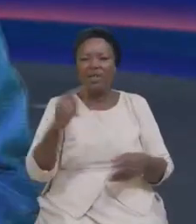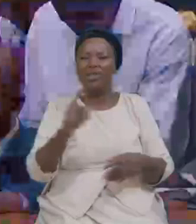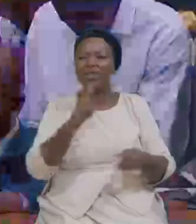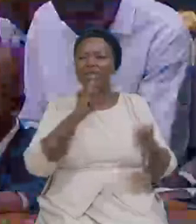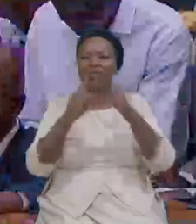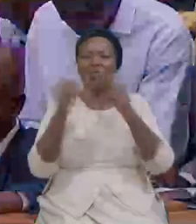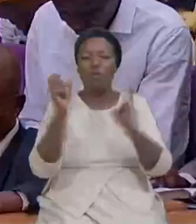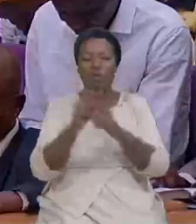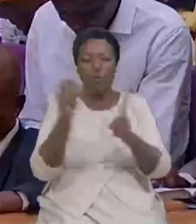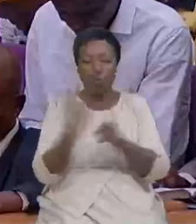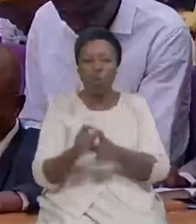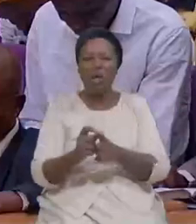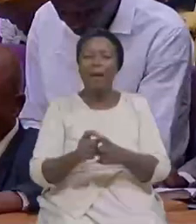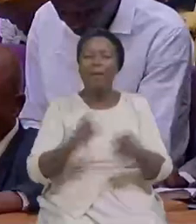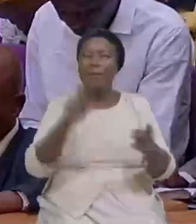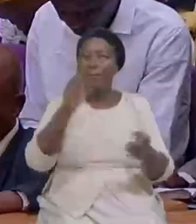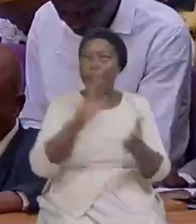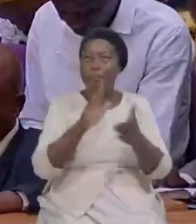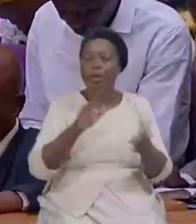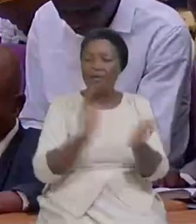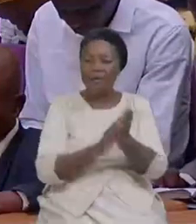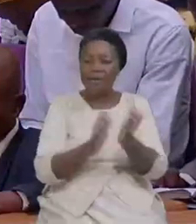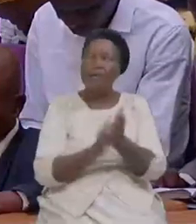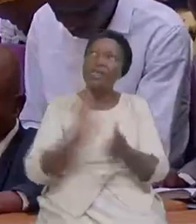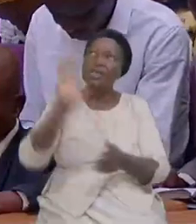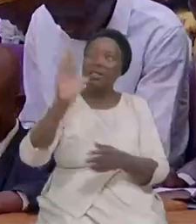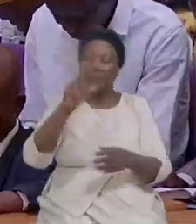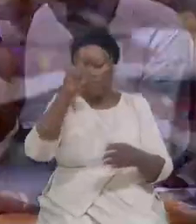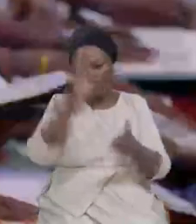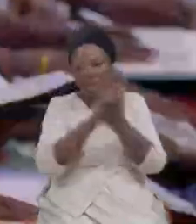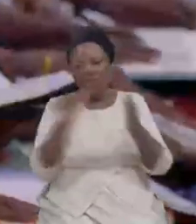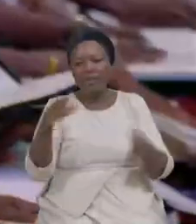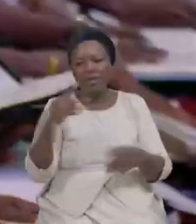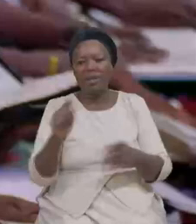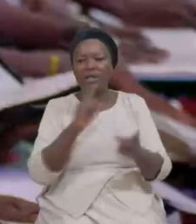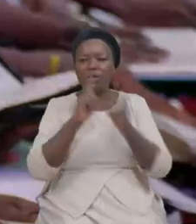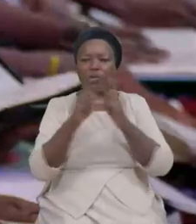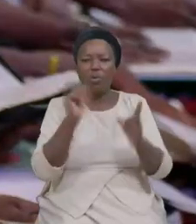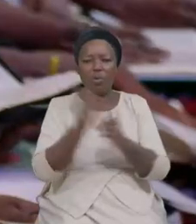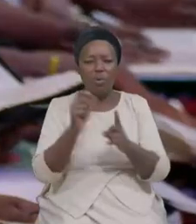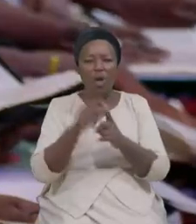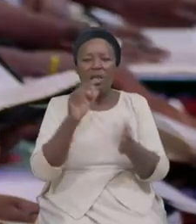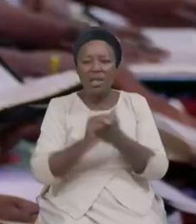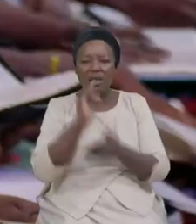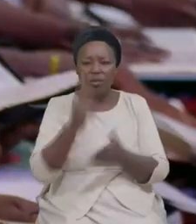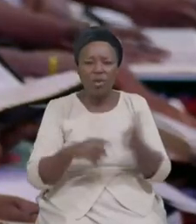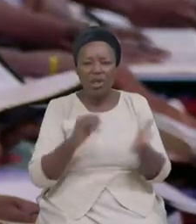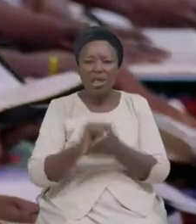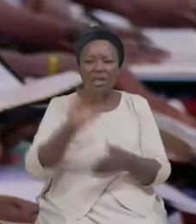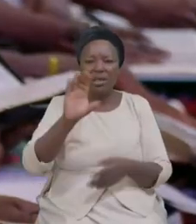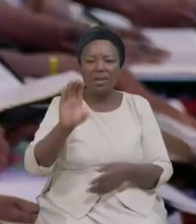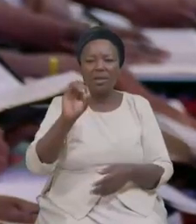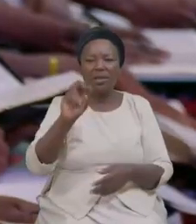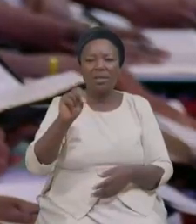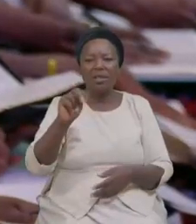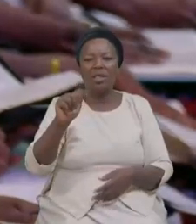Loue-le en croyant à la parole déclarée. C'est ce que ce centenier a dit. Il a